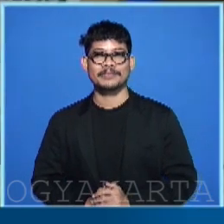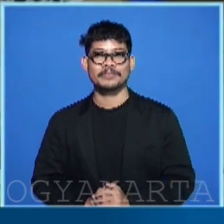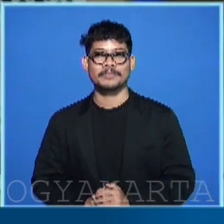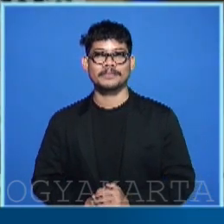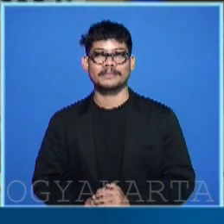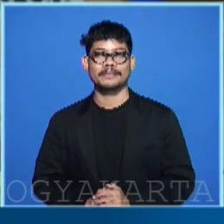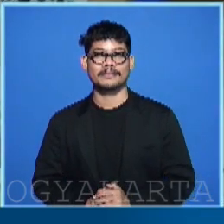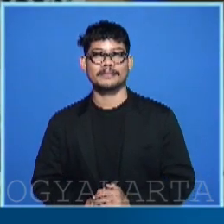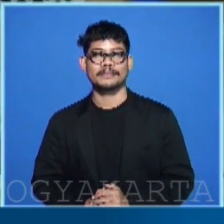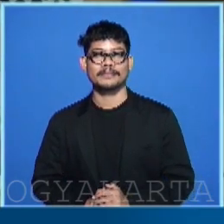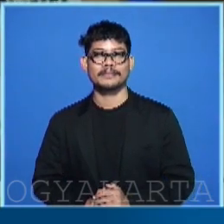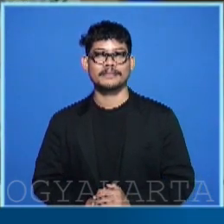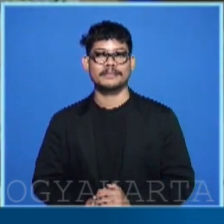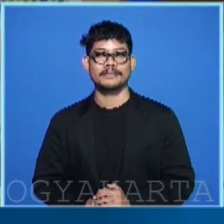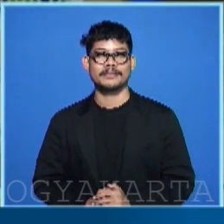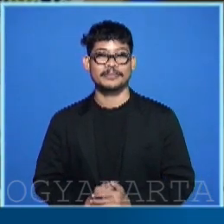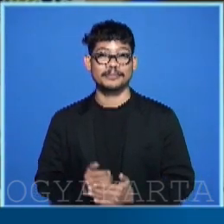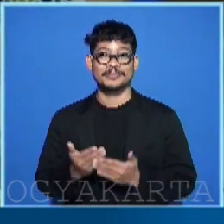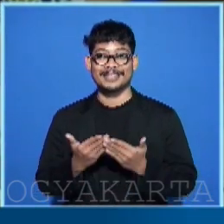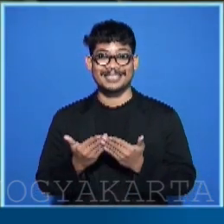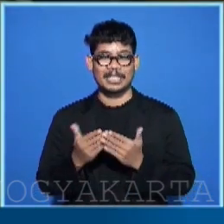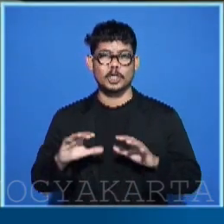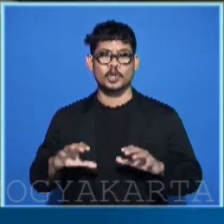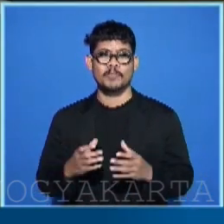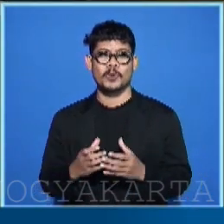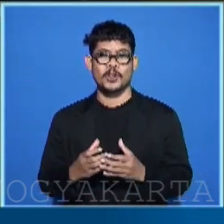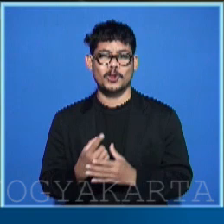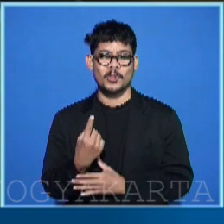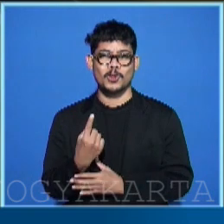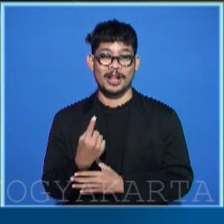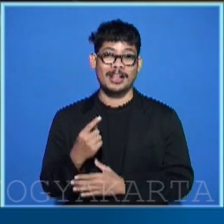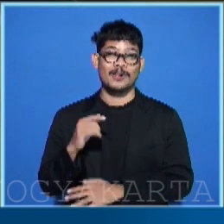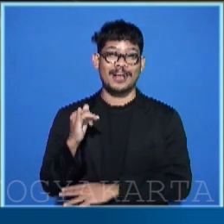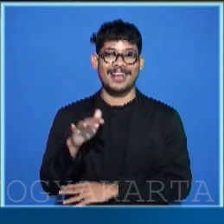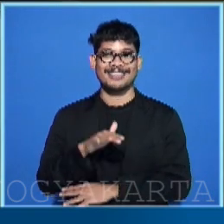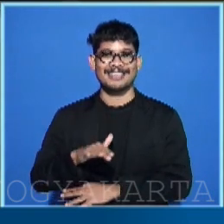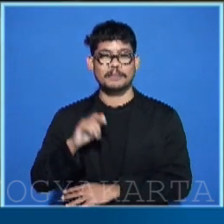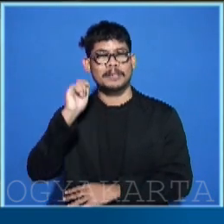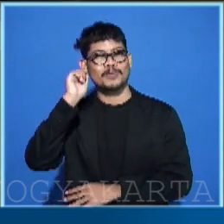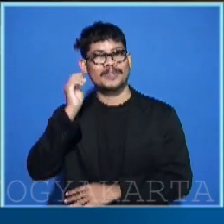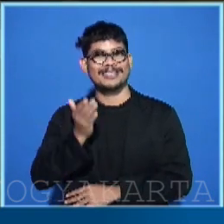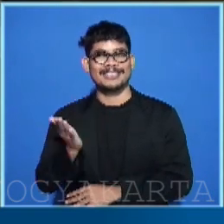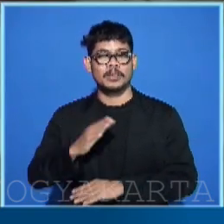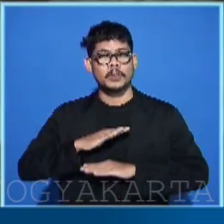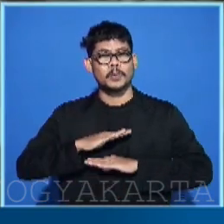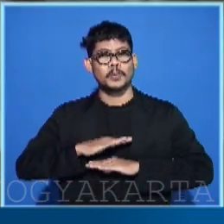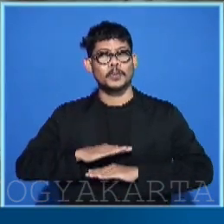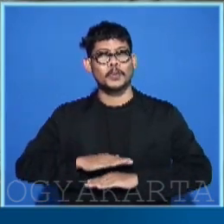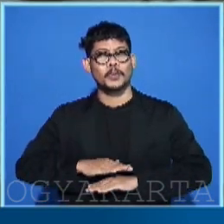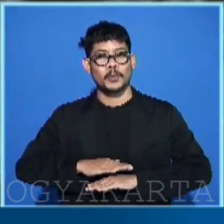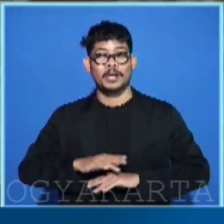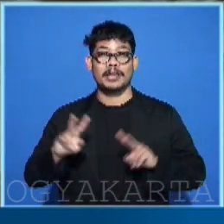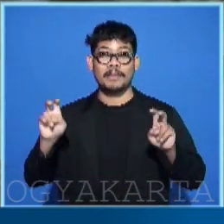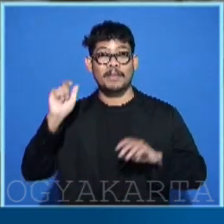2023 pengajian Dharma wanita persatuan Daerah Istimewa Yogyakarta berlangsung khidmat dengan mengangkat tema perempuan berdaya